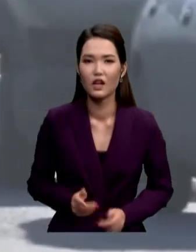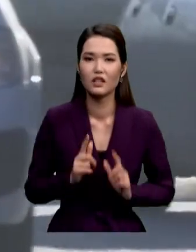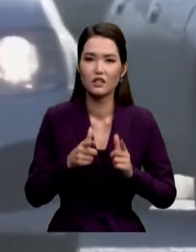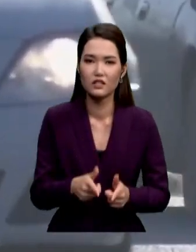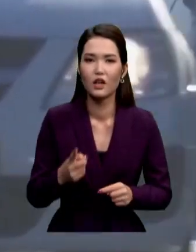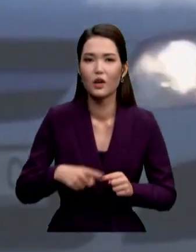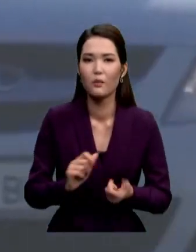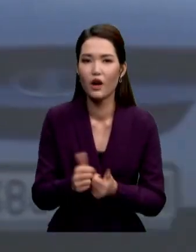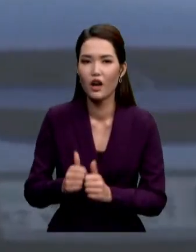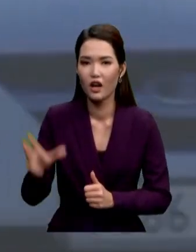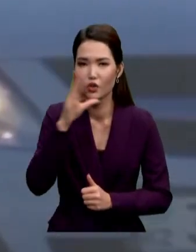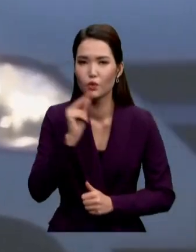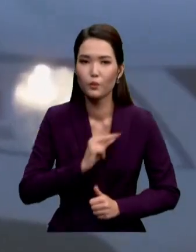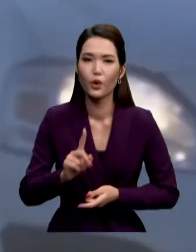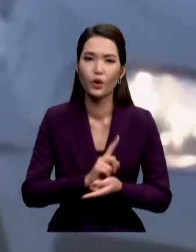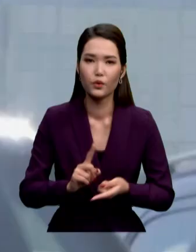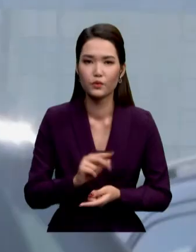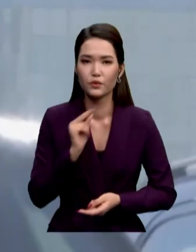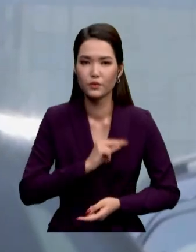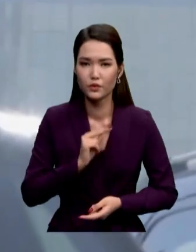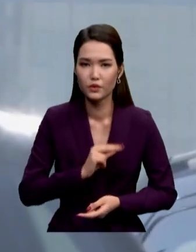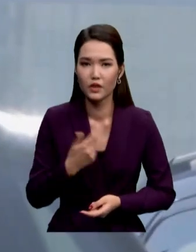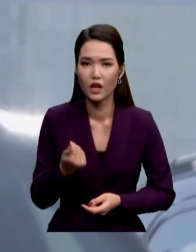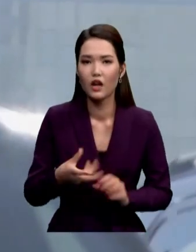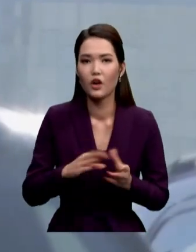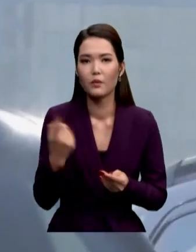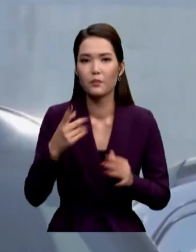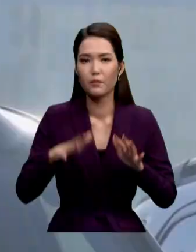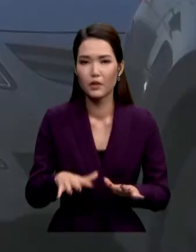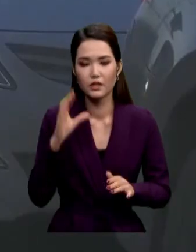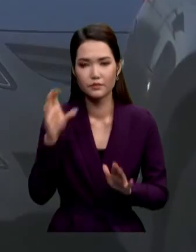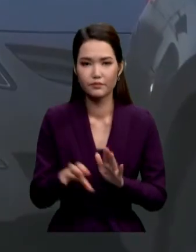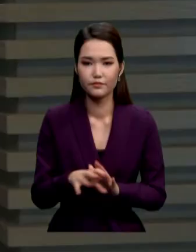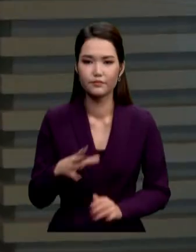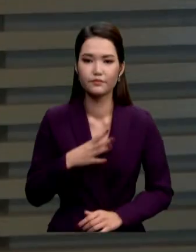аударым жасай алады. Мұндай өзгерістер енгізілген құжат Сенаттың бірінші оқылымында мақұлданды.